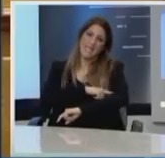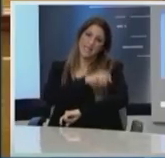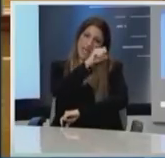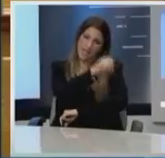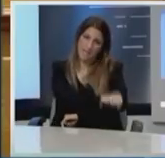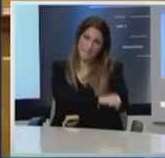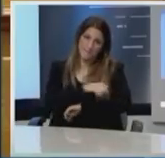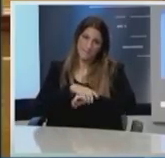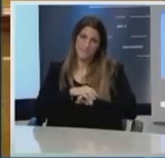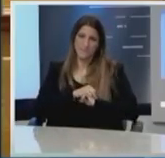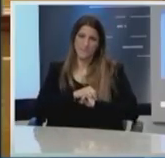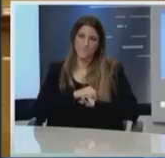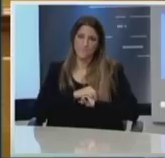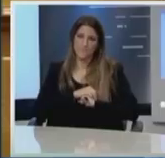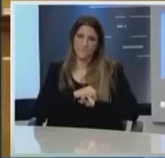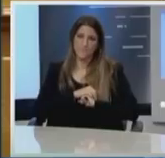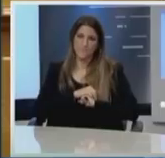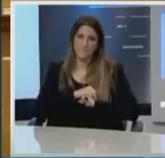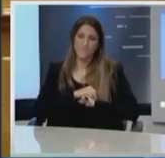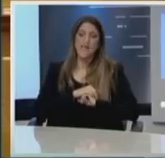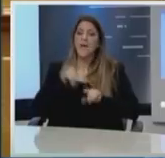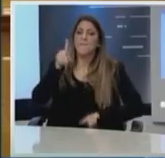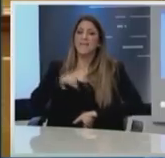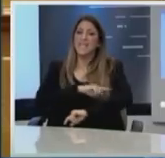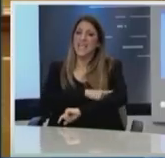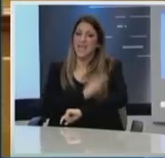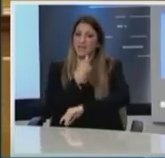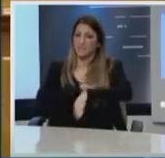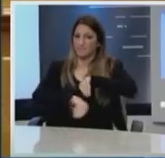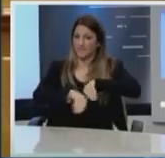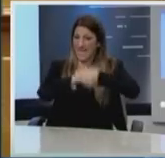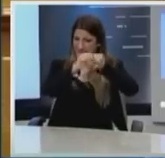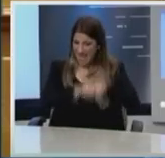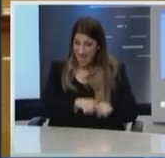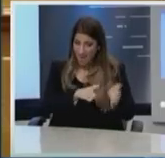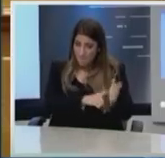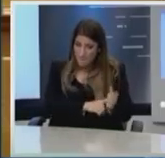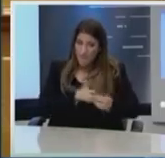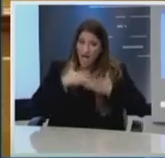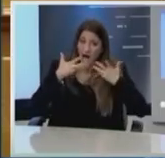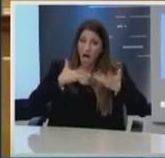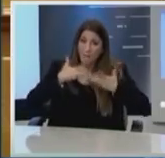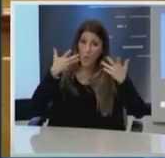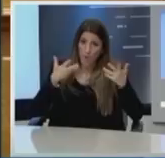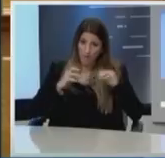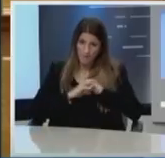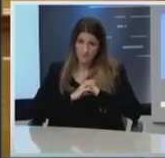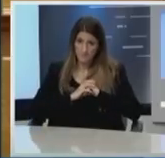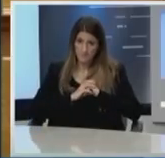γιατροί. Και βεβαίως αυτοί οι μερικοί γιατροί θα πρέπει να απολογηθούν για τους υπολείπους γιατρούς που δεν τα